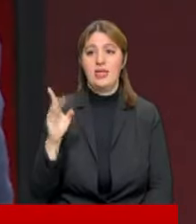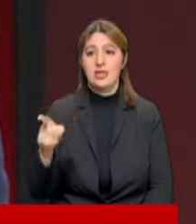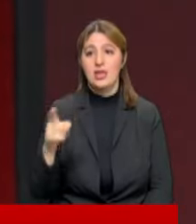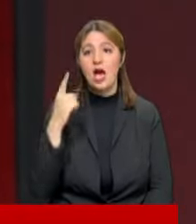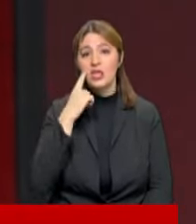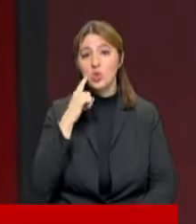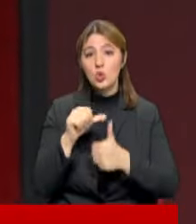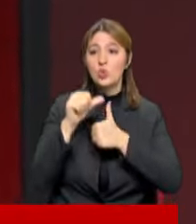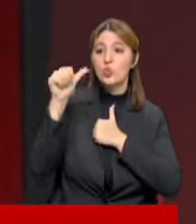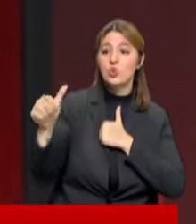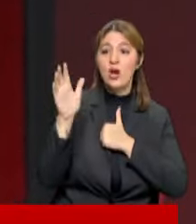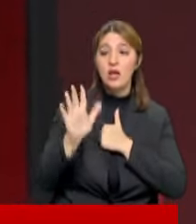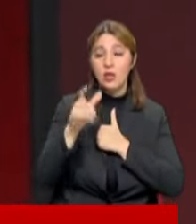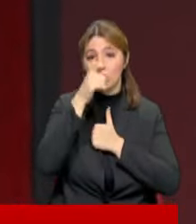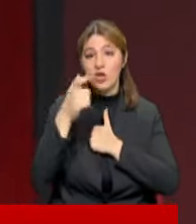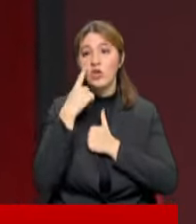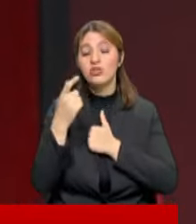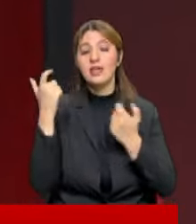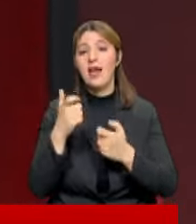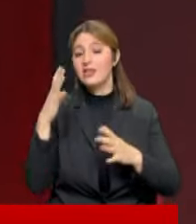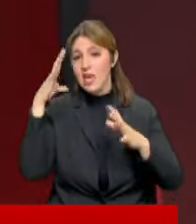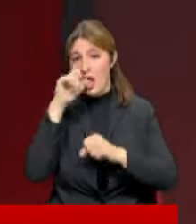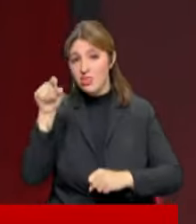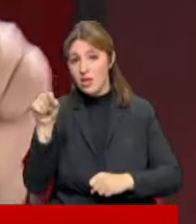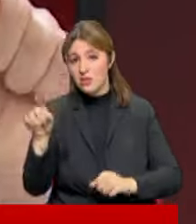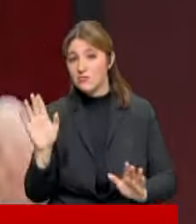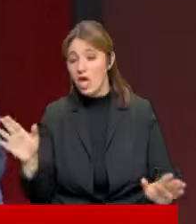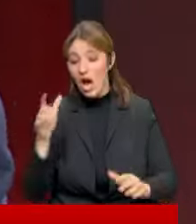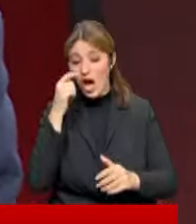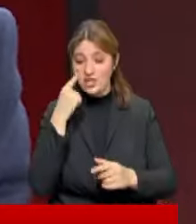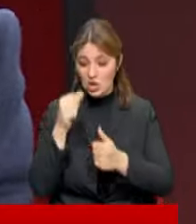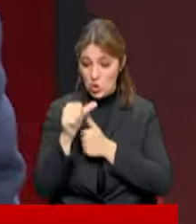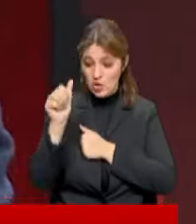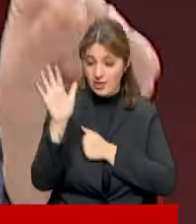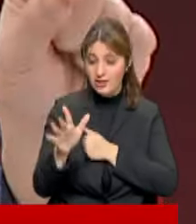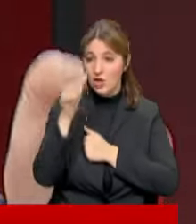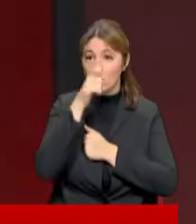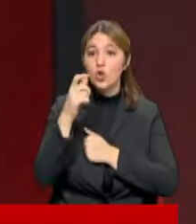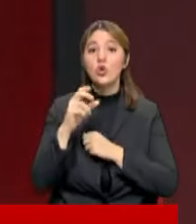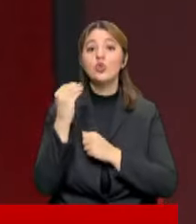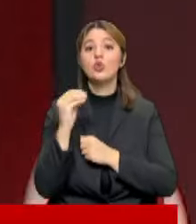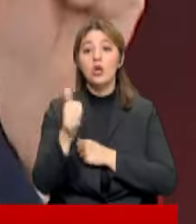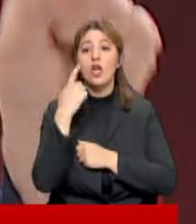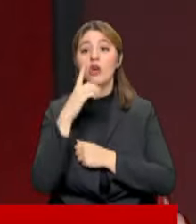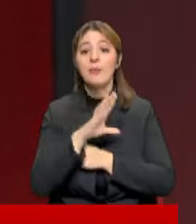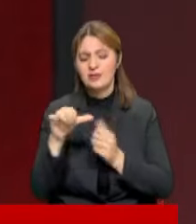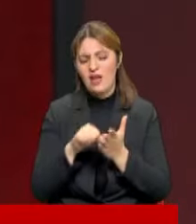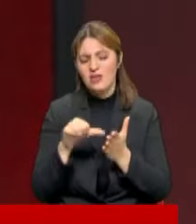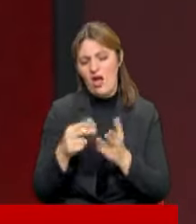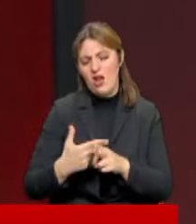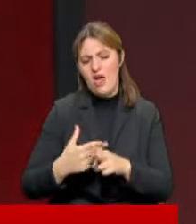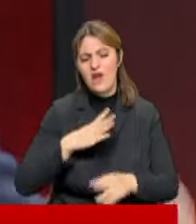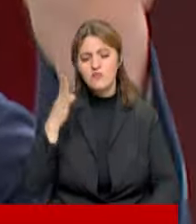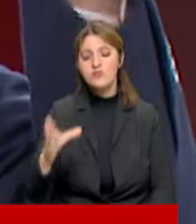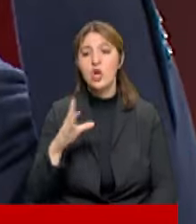Atatürk'ten uzaklaşan Türkiye'nin göreceği yer karanlıktır Atatürk'ten uzaklaşan Türkiye gün yüzü görmez tarihte örnekleri var